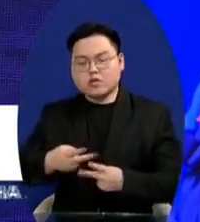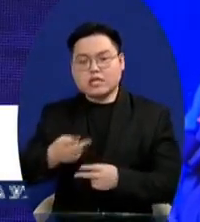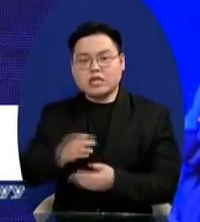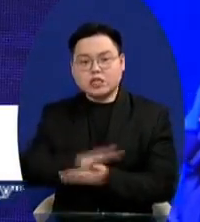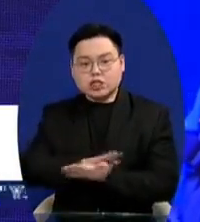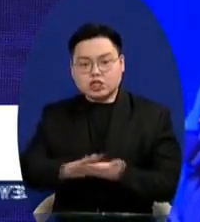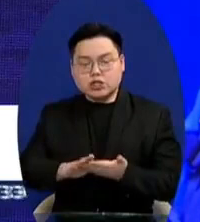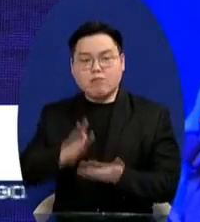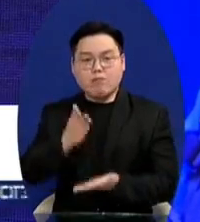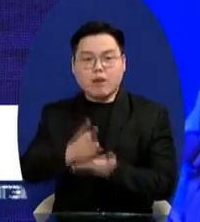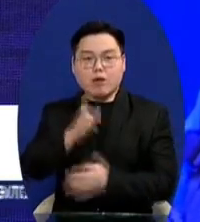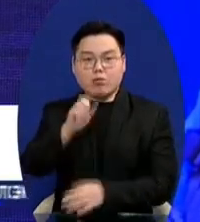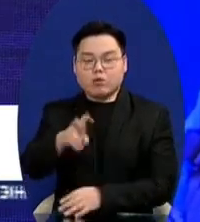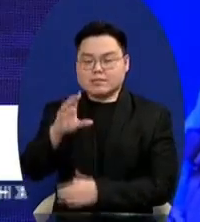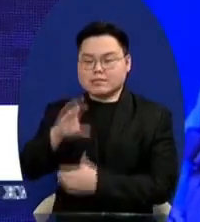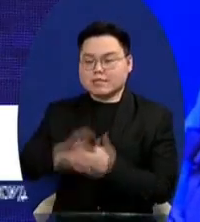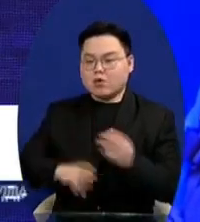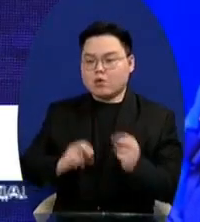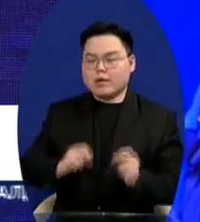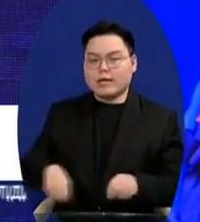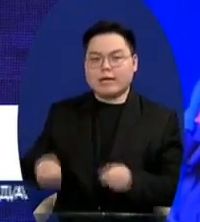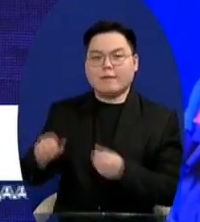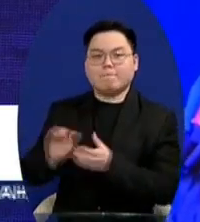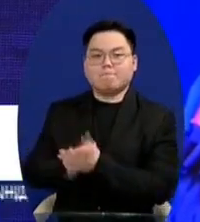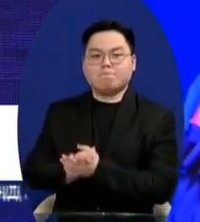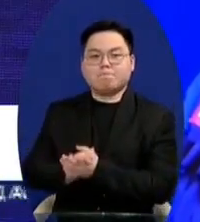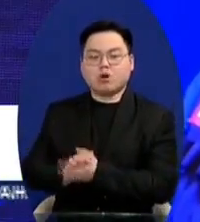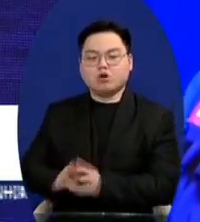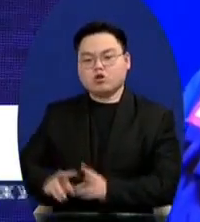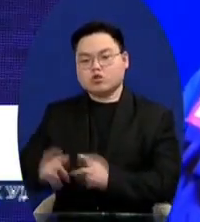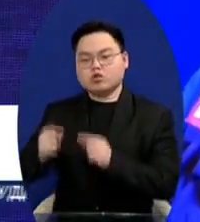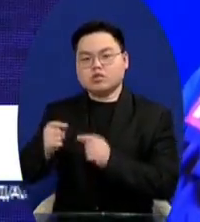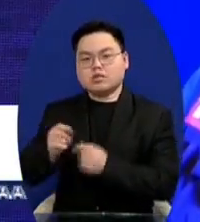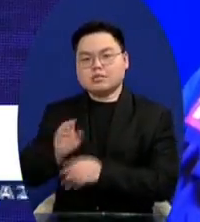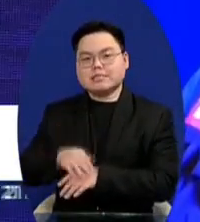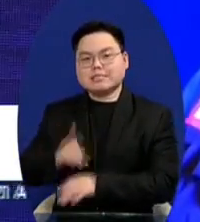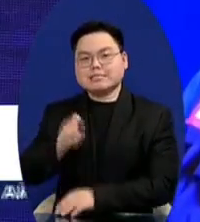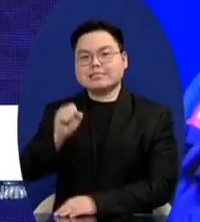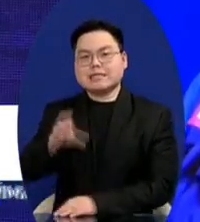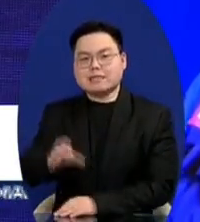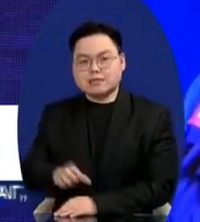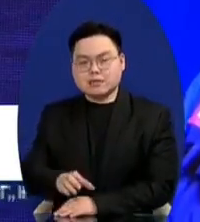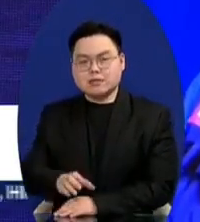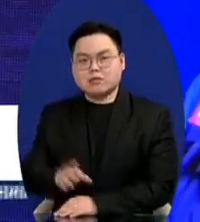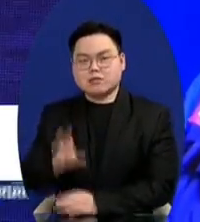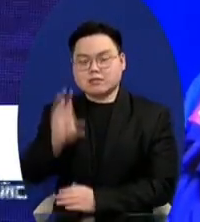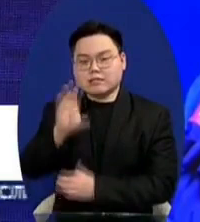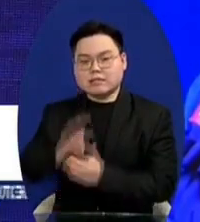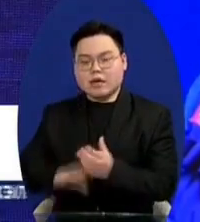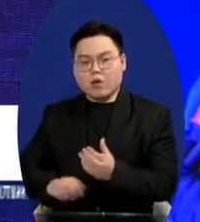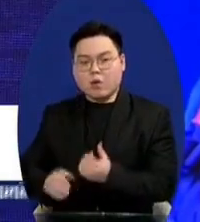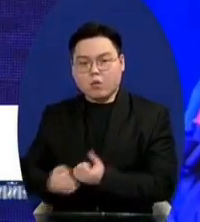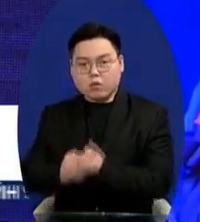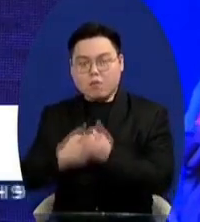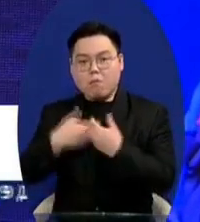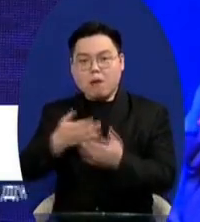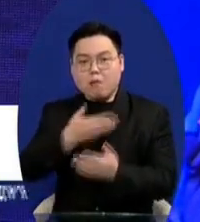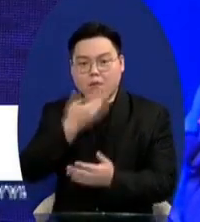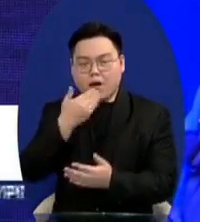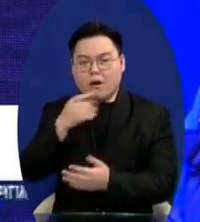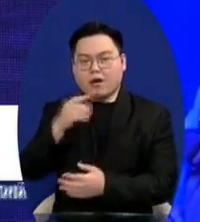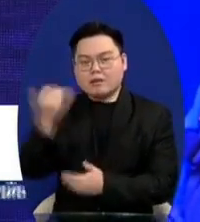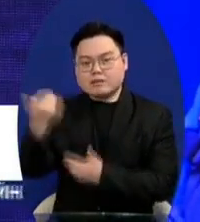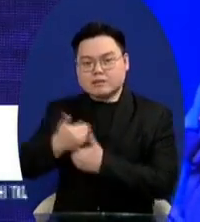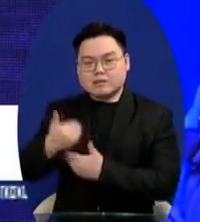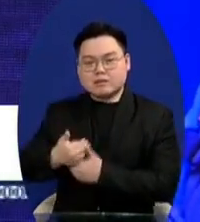бол санхүүжүүлэлтийн гэрээнд одоо өөрчлөлт оруулж санхүүжүүлэлт одоо бас олохгүй байгаад асуудлууд гээд